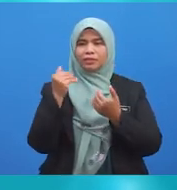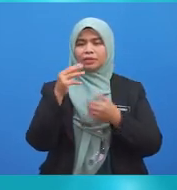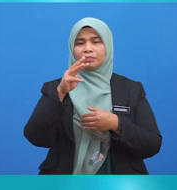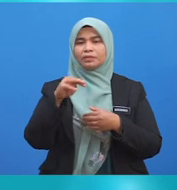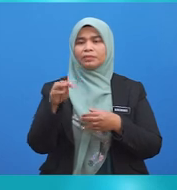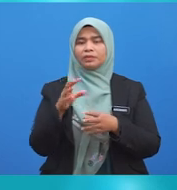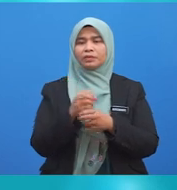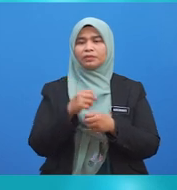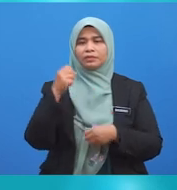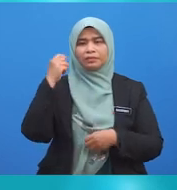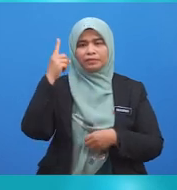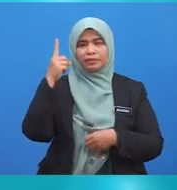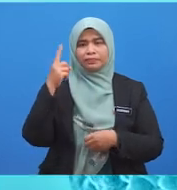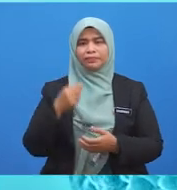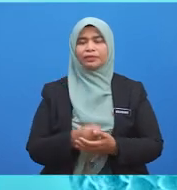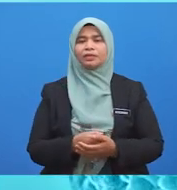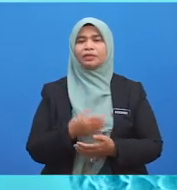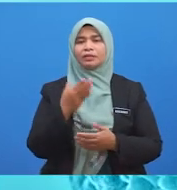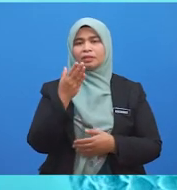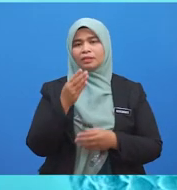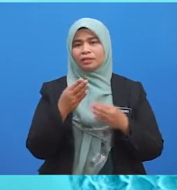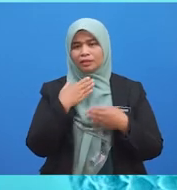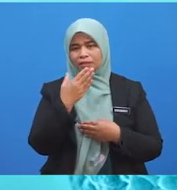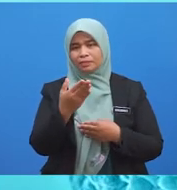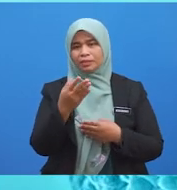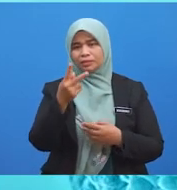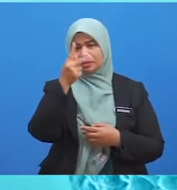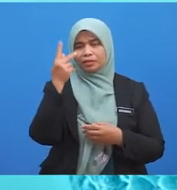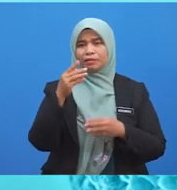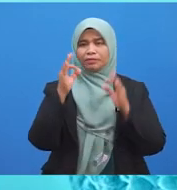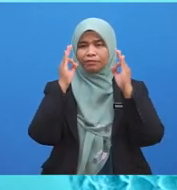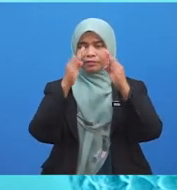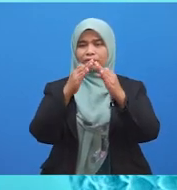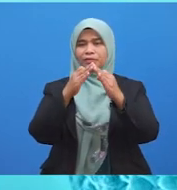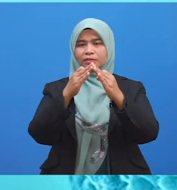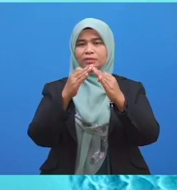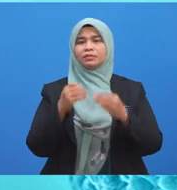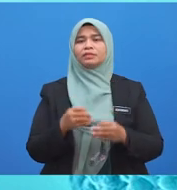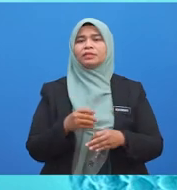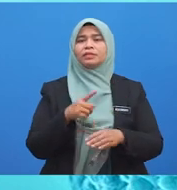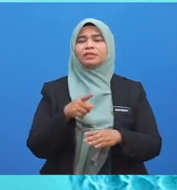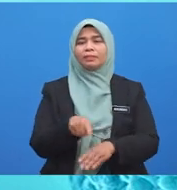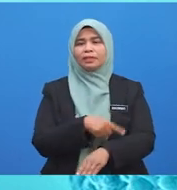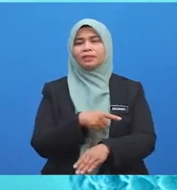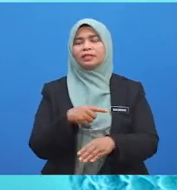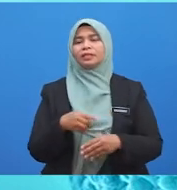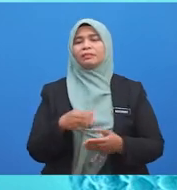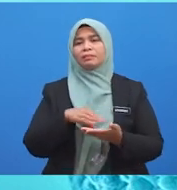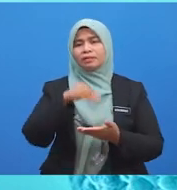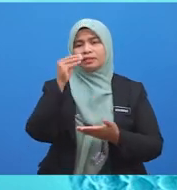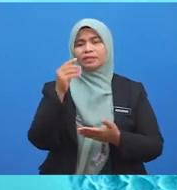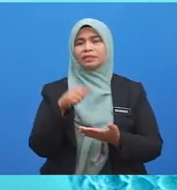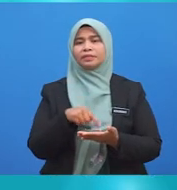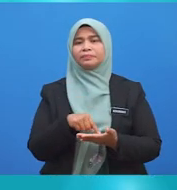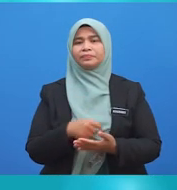murid-murid dapat memahaminya. Terima kasih kerana memberikan tumpuan sepenuhnya sepanjang sesi